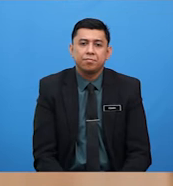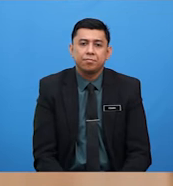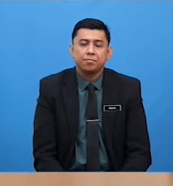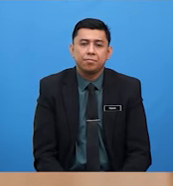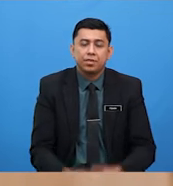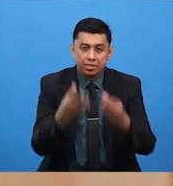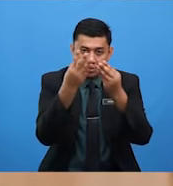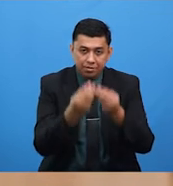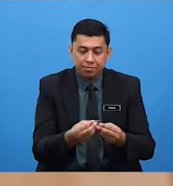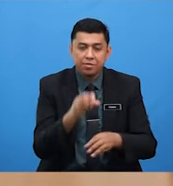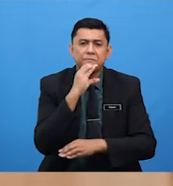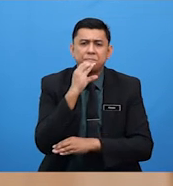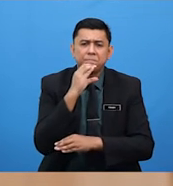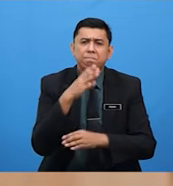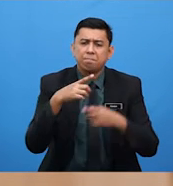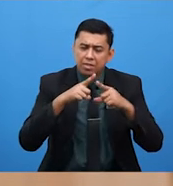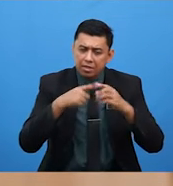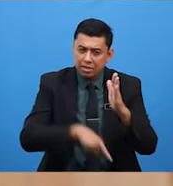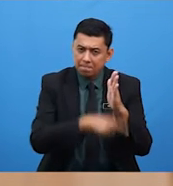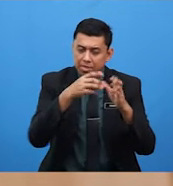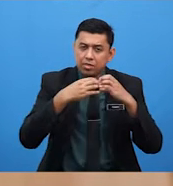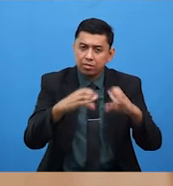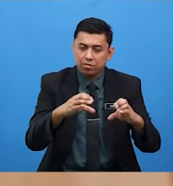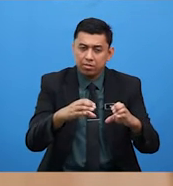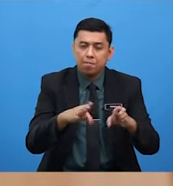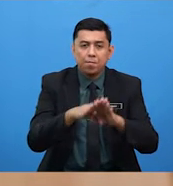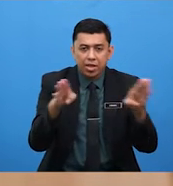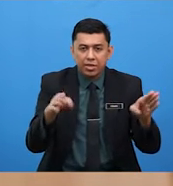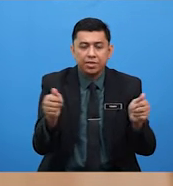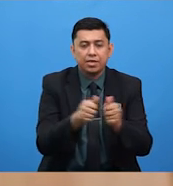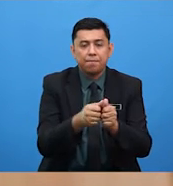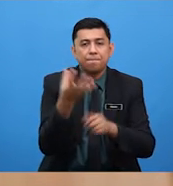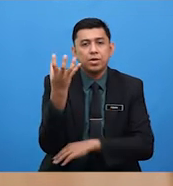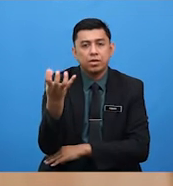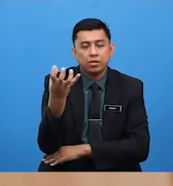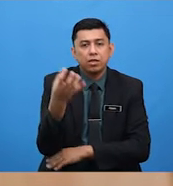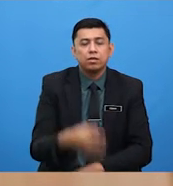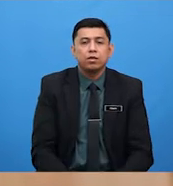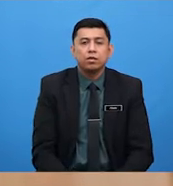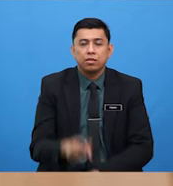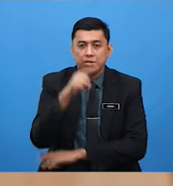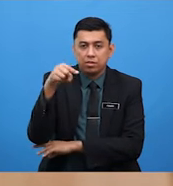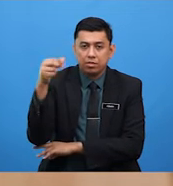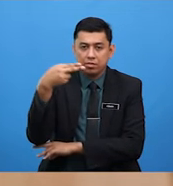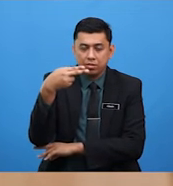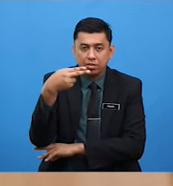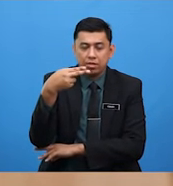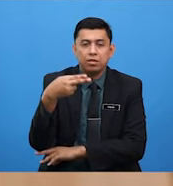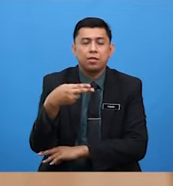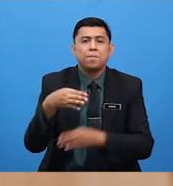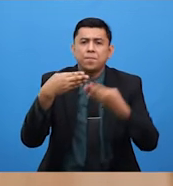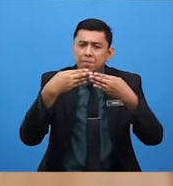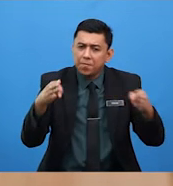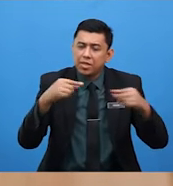Resapan dalam cecair lebih cepat berbanding dengan pepejal kerana zarah-zarah dalam cecair